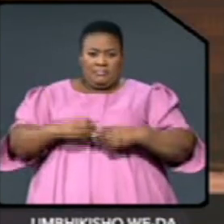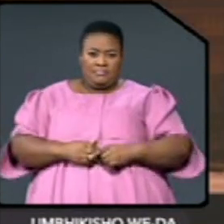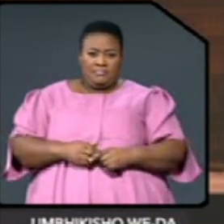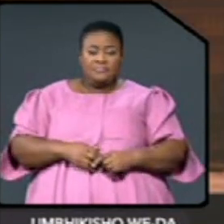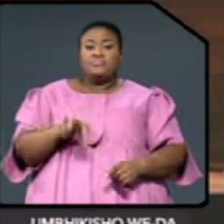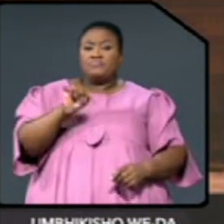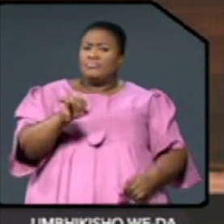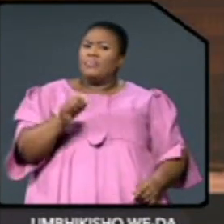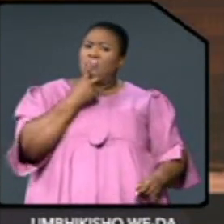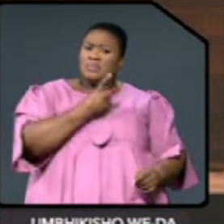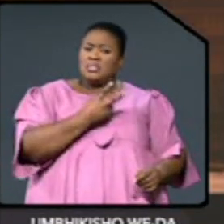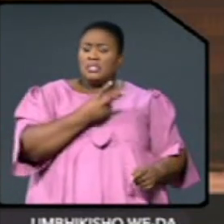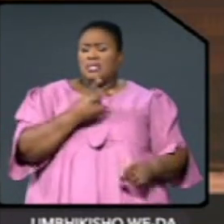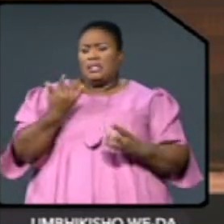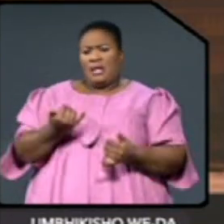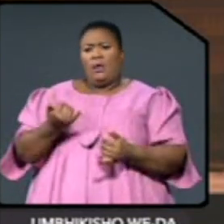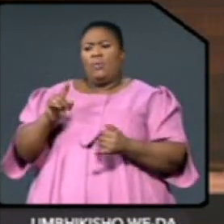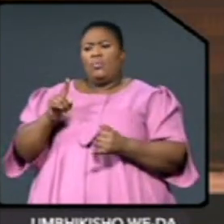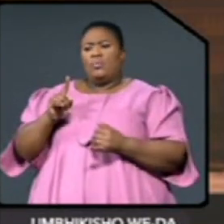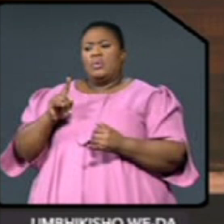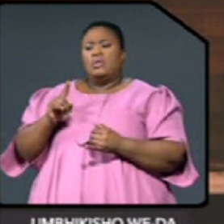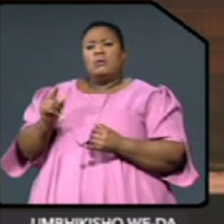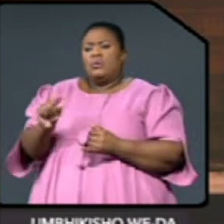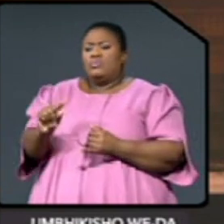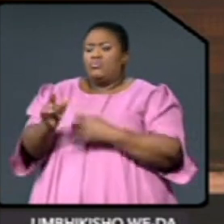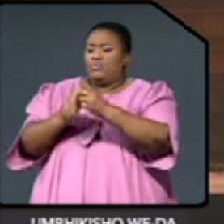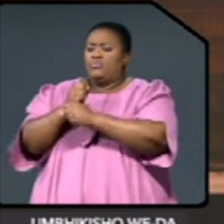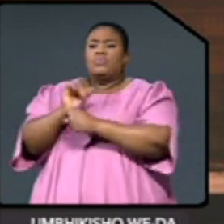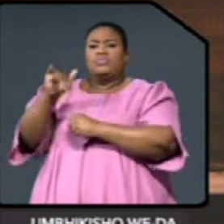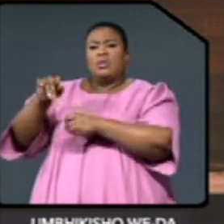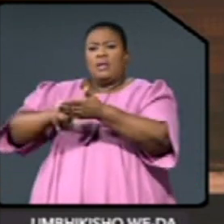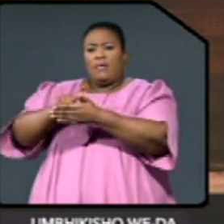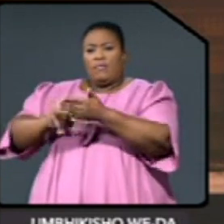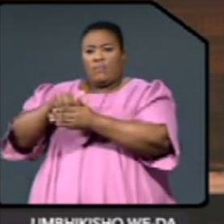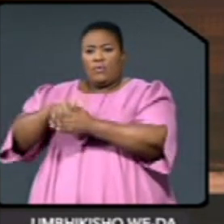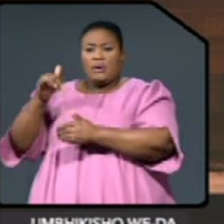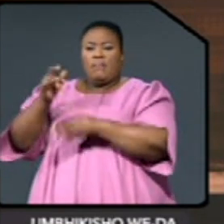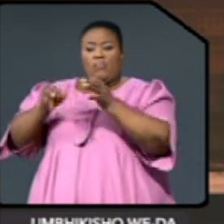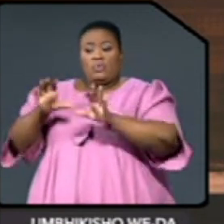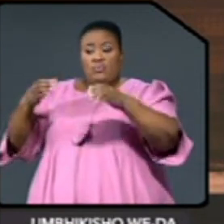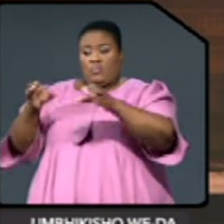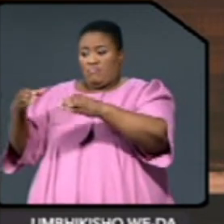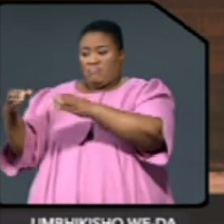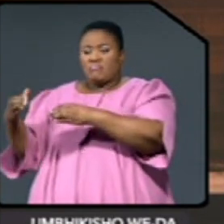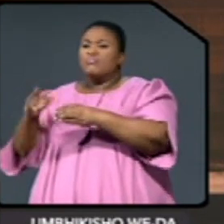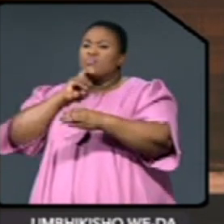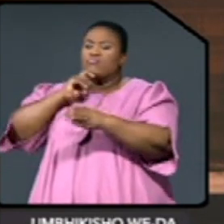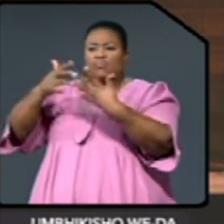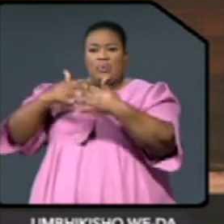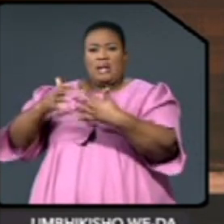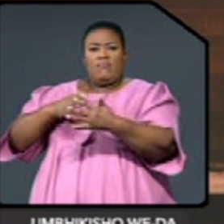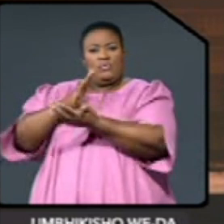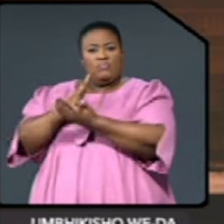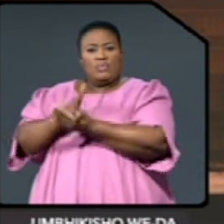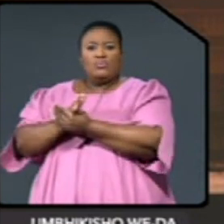njoba sibheke okhethweni ngonyaka ozayo amaqembu ezombusazo azosebenzisa noma yiliphi iphuzu ukuthi aqhubeke nemkhankaso yawo. Wena njengentathelo ebheka